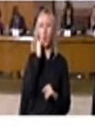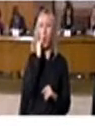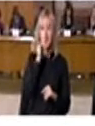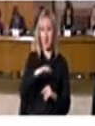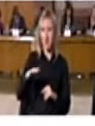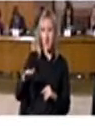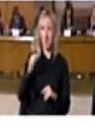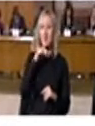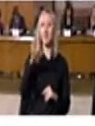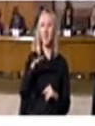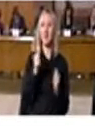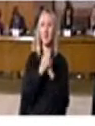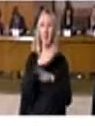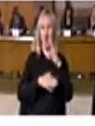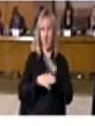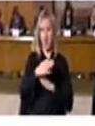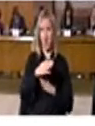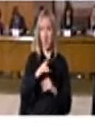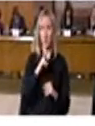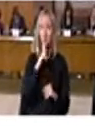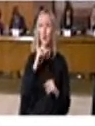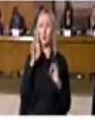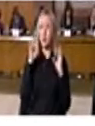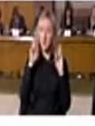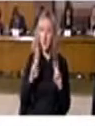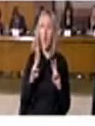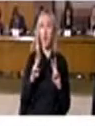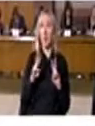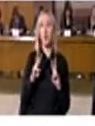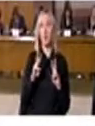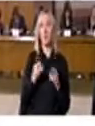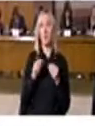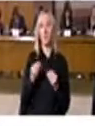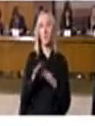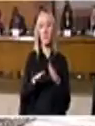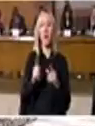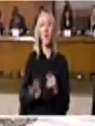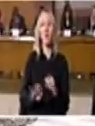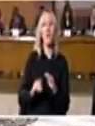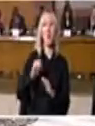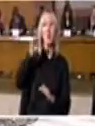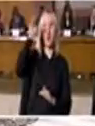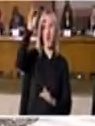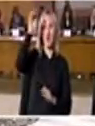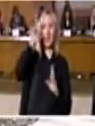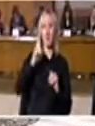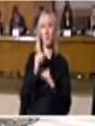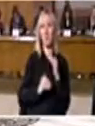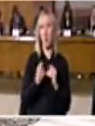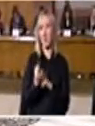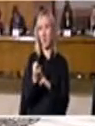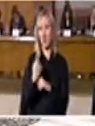sa invaliditetom, što će zaista ostaviti trag i na njihovo odrastanje i na njihov budući